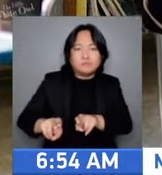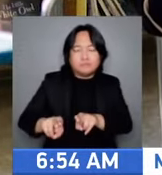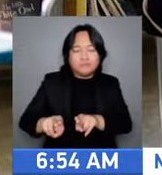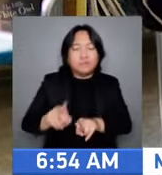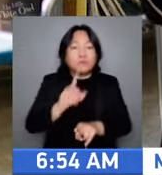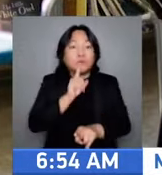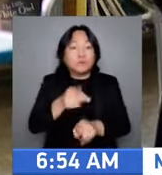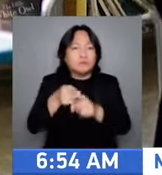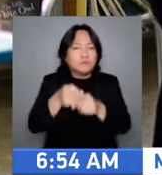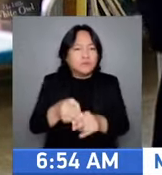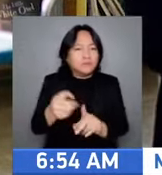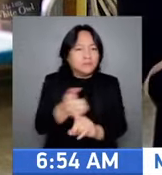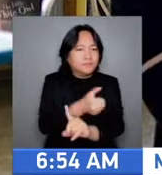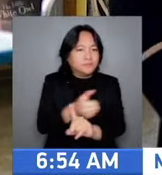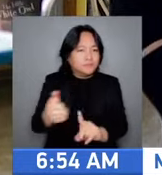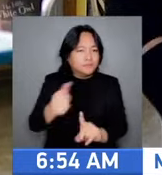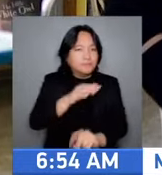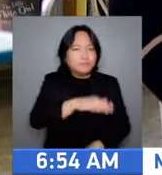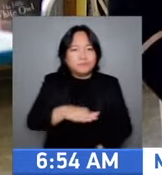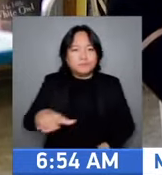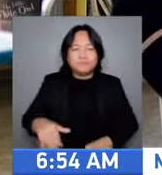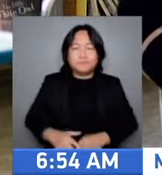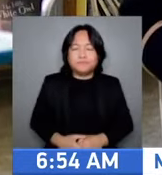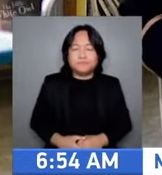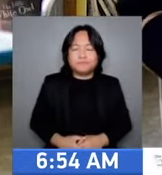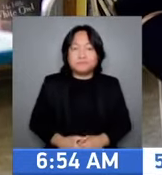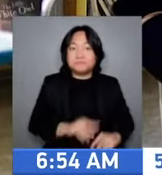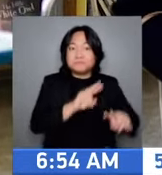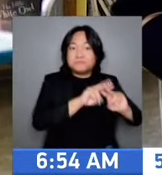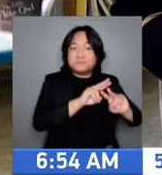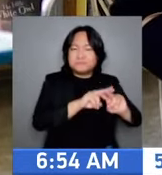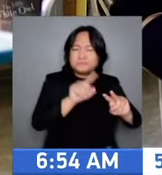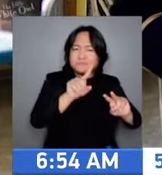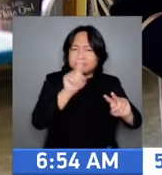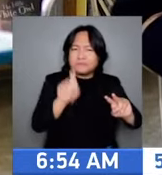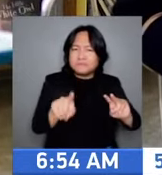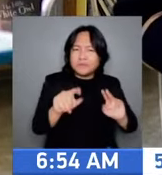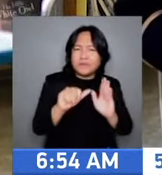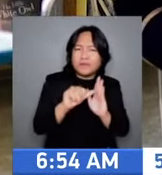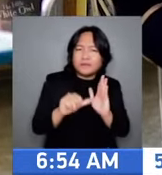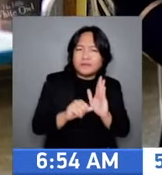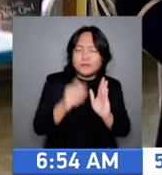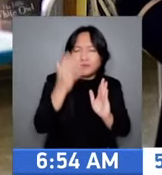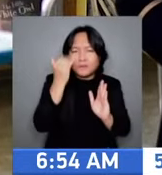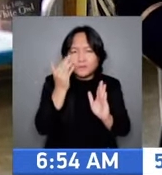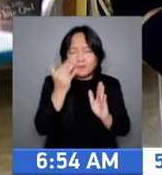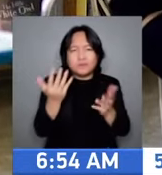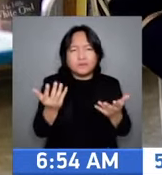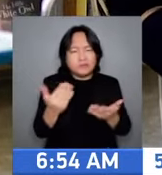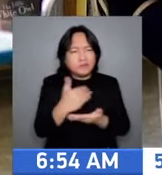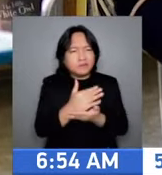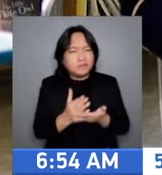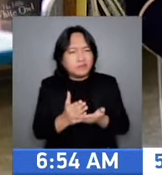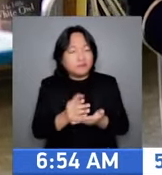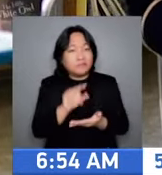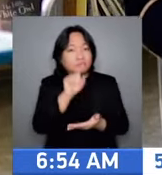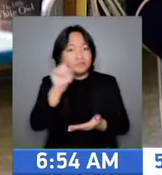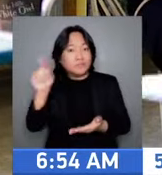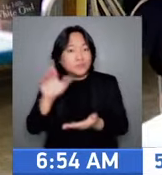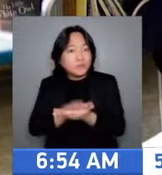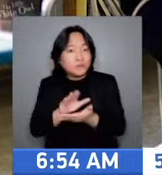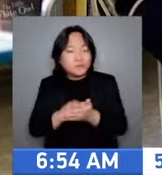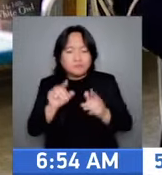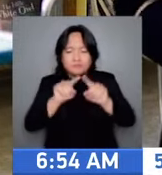hashtag ask attorney, attorney. Bukod dito, may iba bang mga waiver din tayong na-encounter na kailangan pinapipirmahan? Ano ba